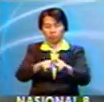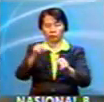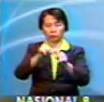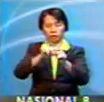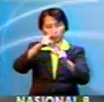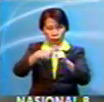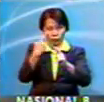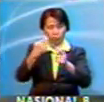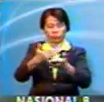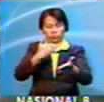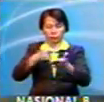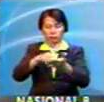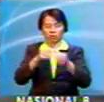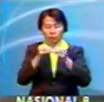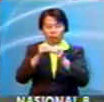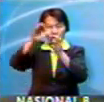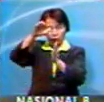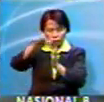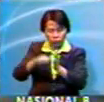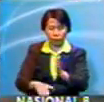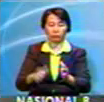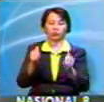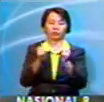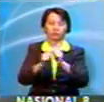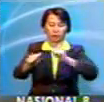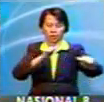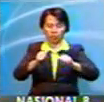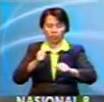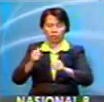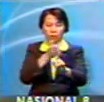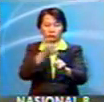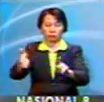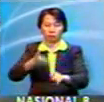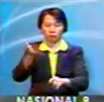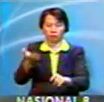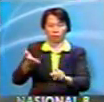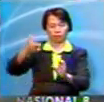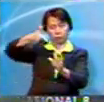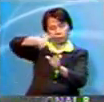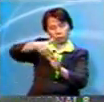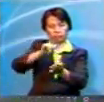bulan sebelum ini semakin berkurangan. Begitu juga dengan kegiatan penyelewengan bahan api itu.